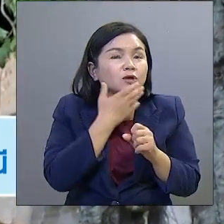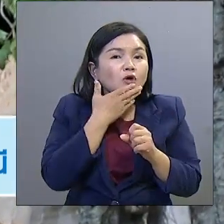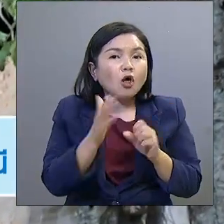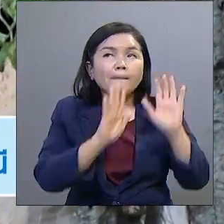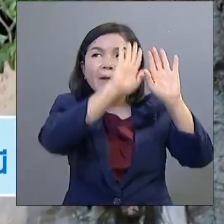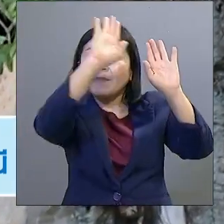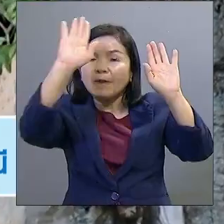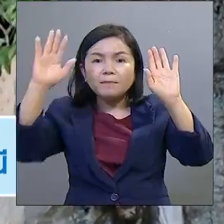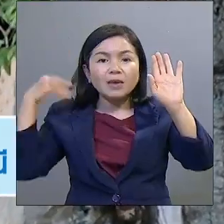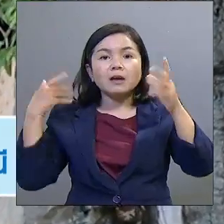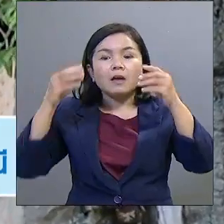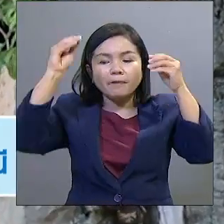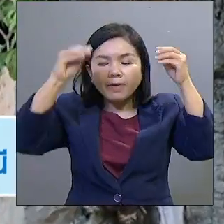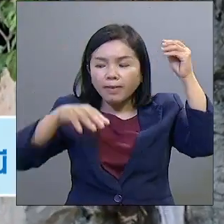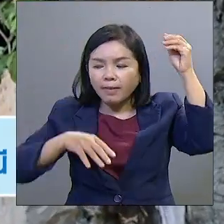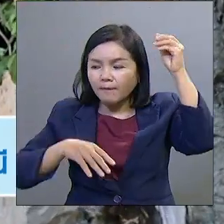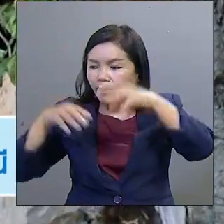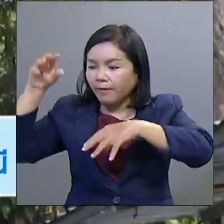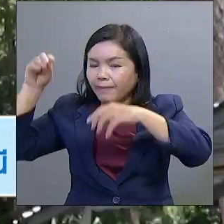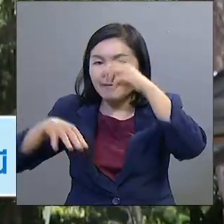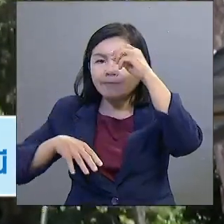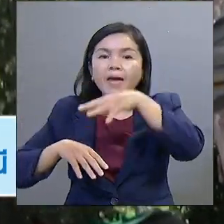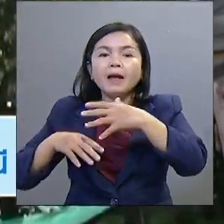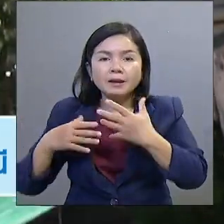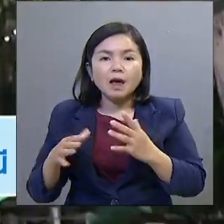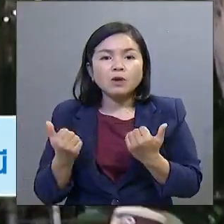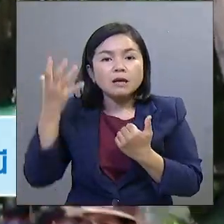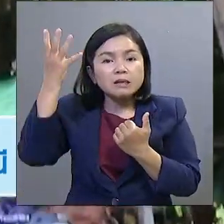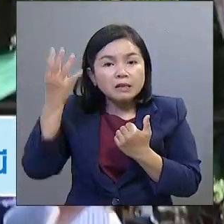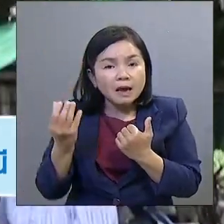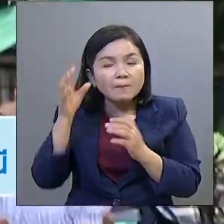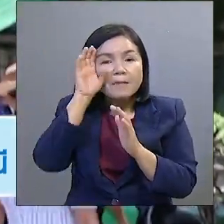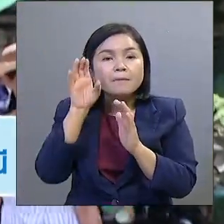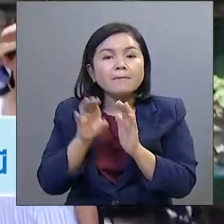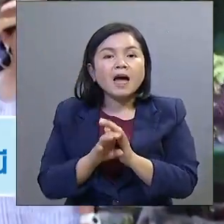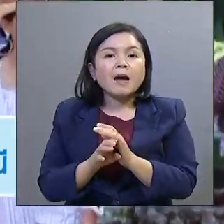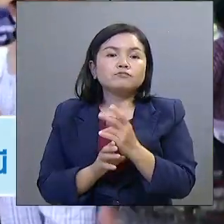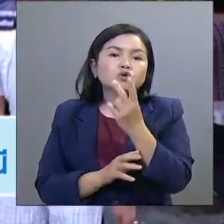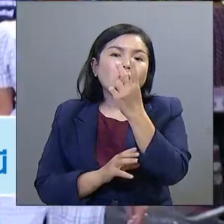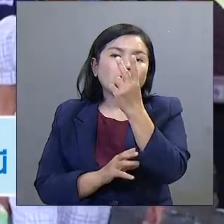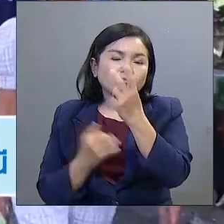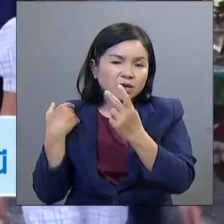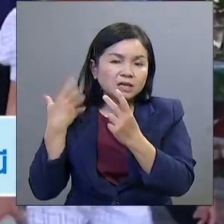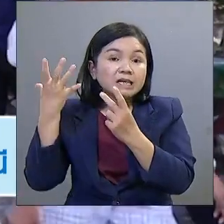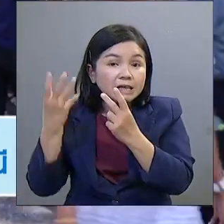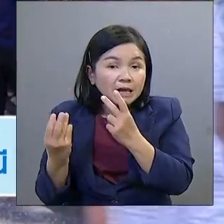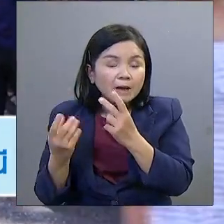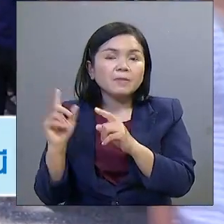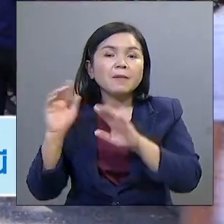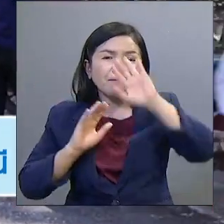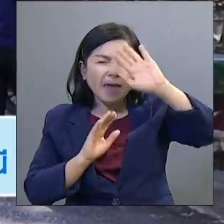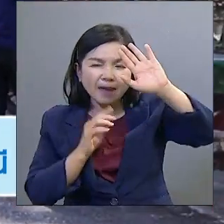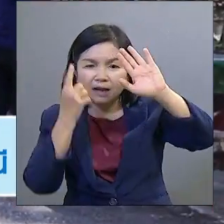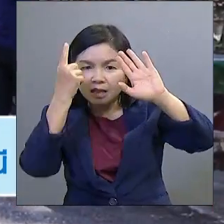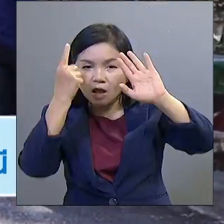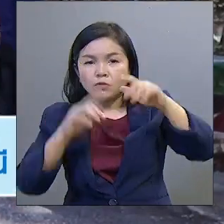ถ้ำนะคะแต่ว่ามีการหลุดร่วงไว้เป็นจำนวนมากปัจจุบันเหลือเพียงแค่ภาพดินปั้นอยู่2ตำแหน่งค่ะก็คือที่บริเวณผนังและที่บริเวณเ